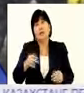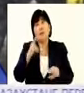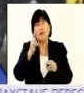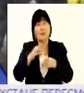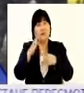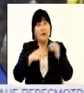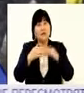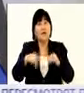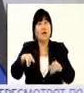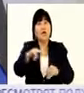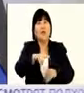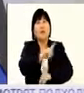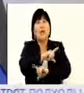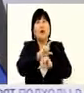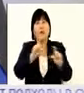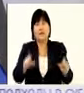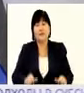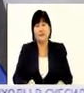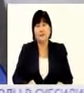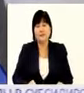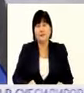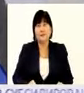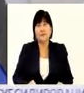завершится строительство районной больницы.